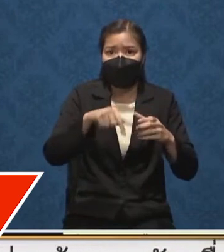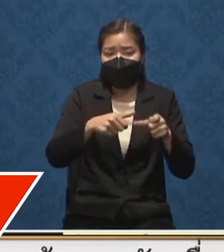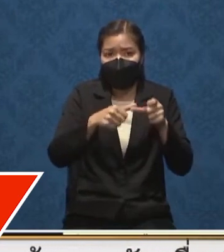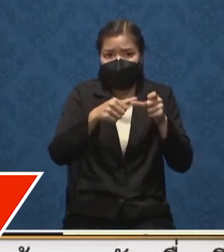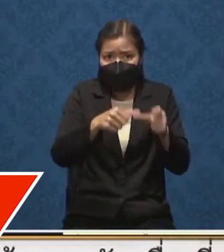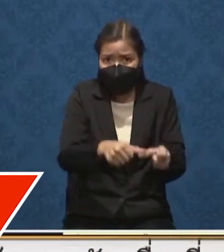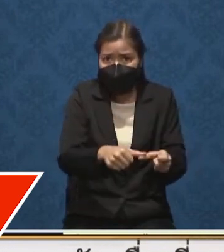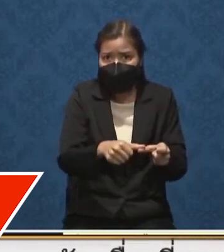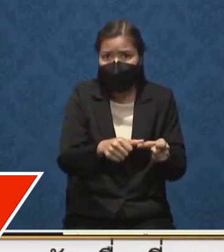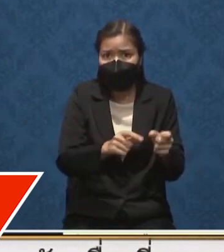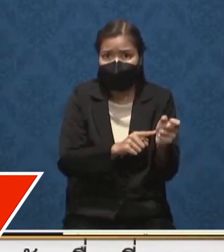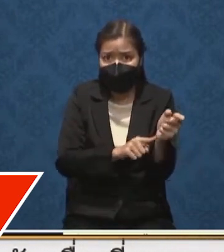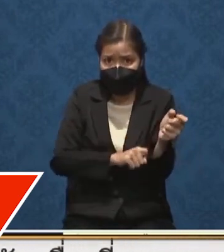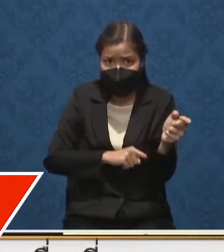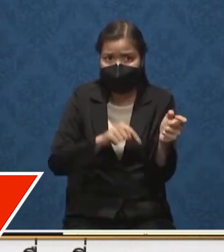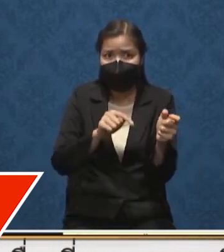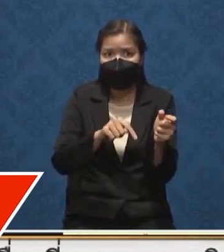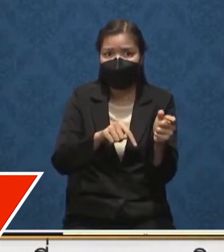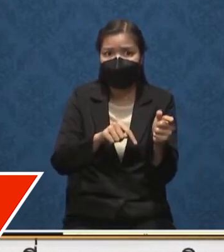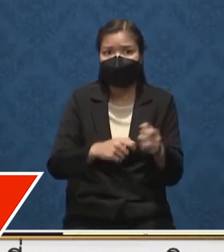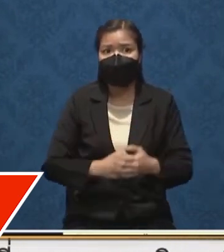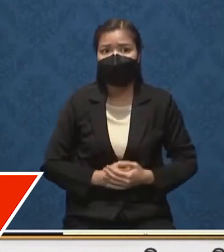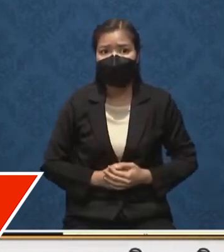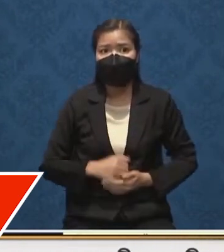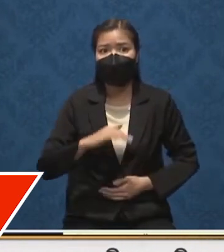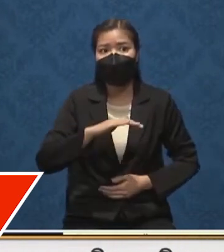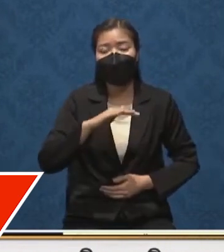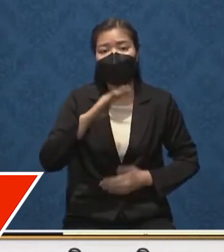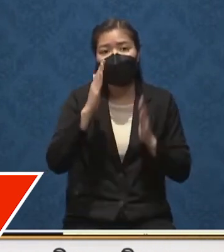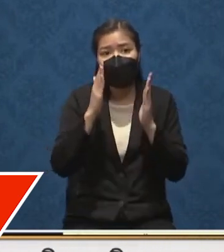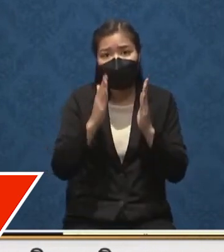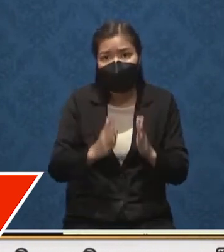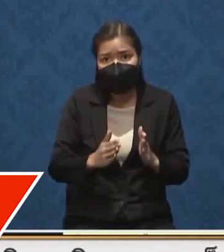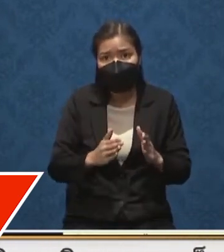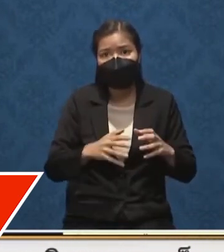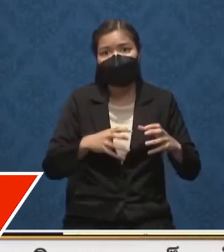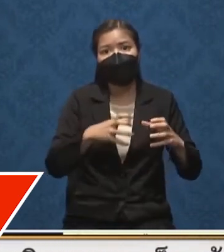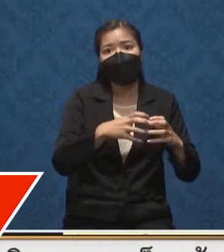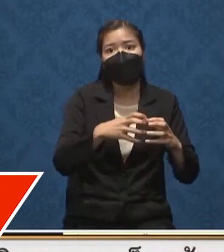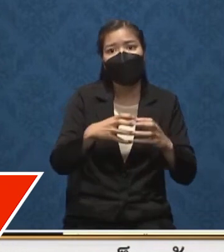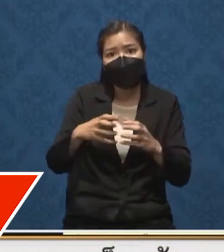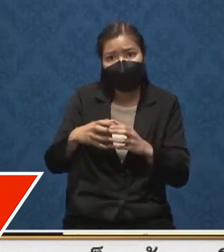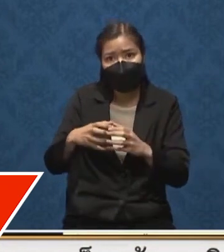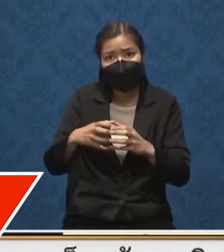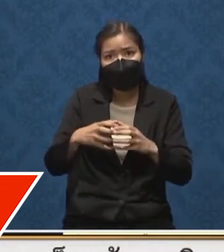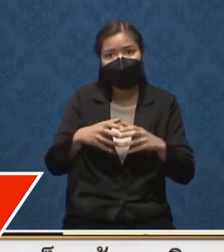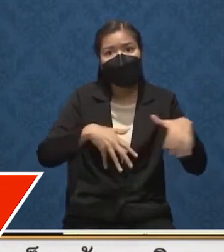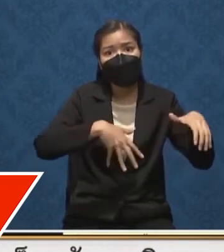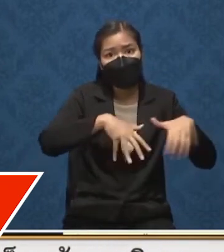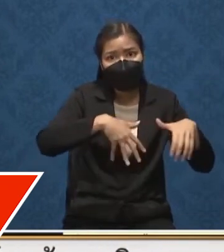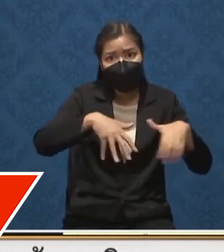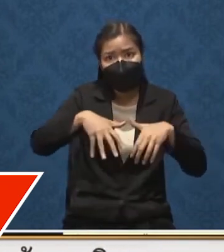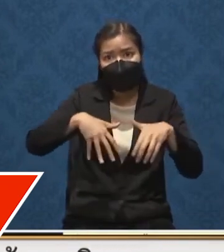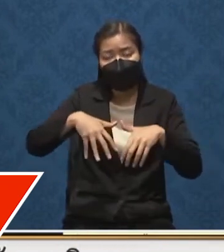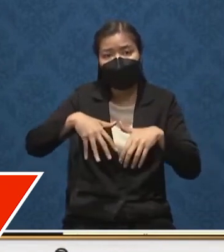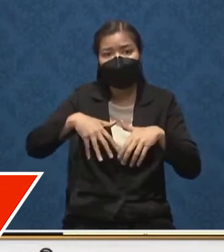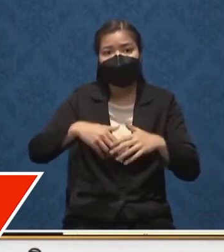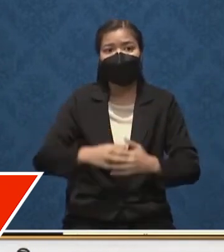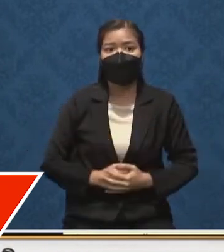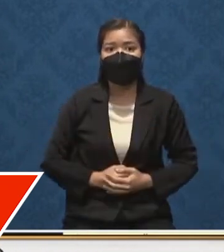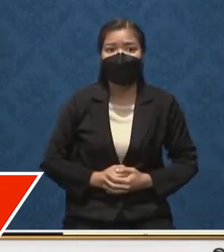น้องมานิหรือพี่น้องมอร์แกนที่อยู่ในพื้นที่ฝั่งทะเล